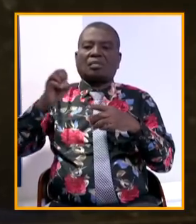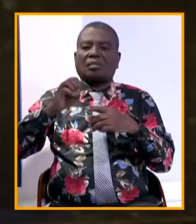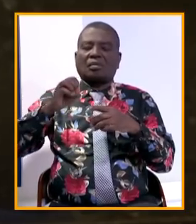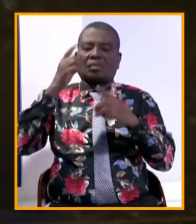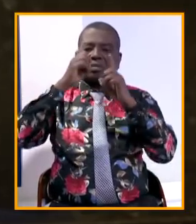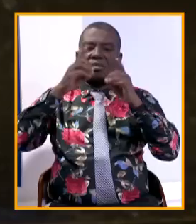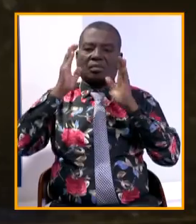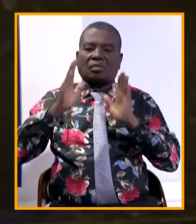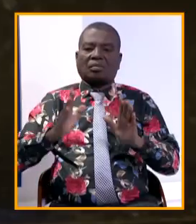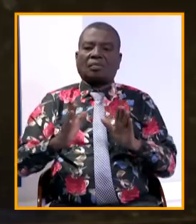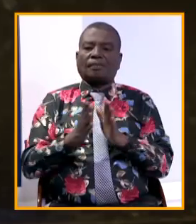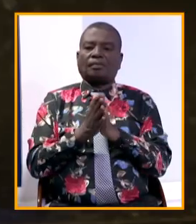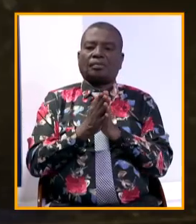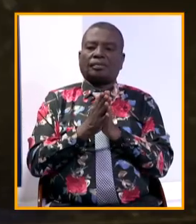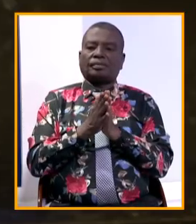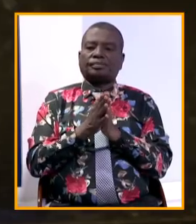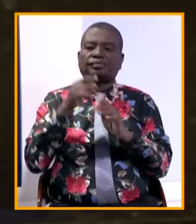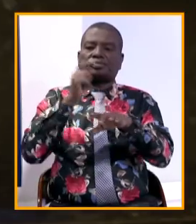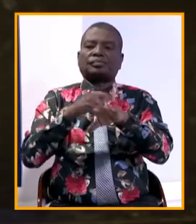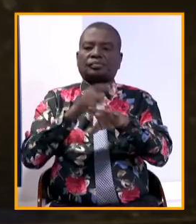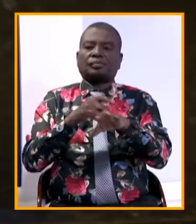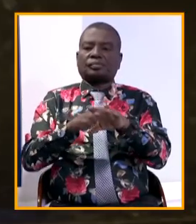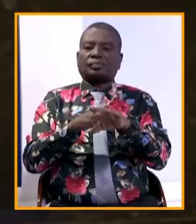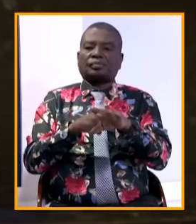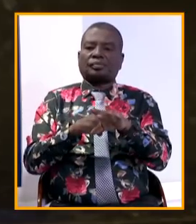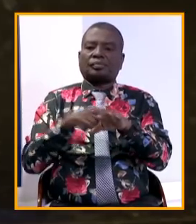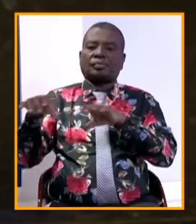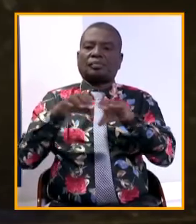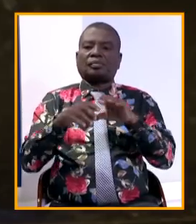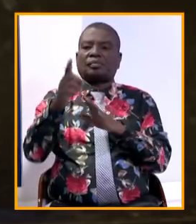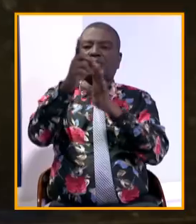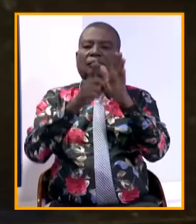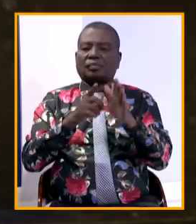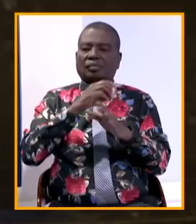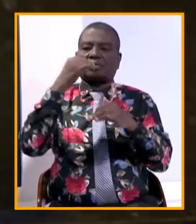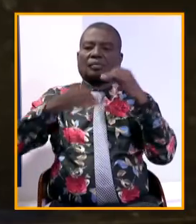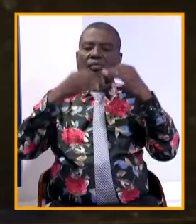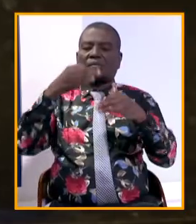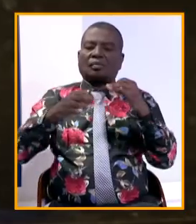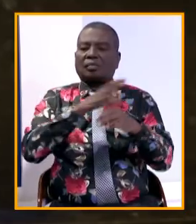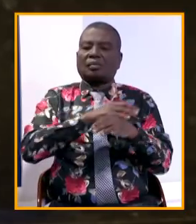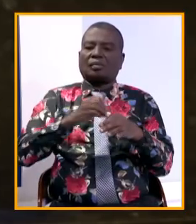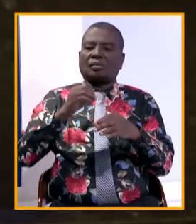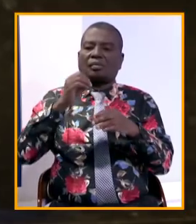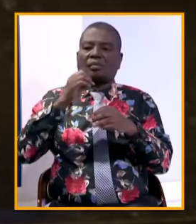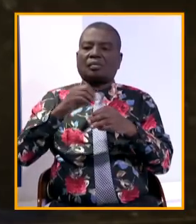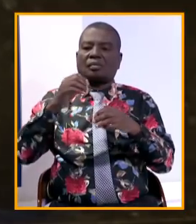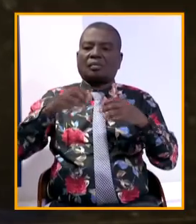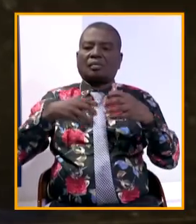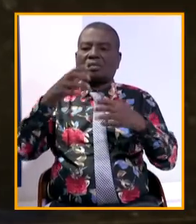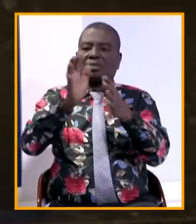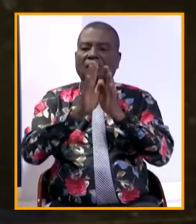décisionnels. Il est temps de faire droit à la juste et légitime